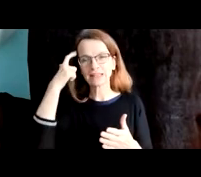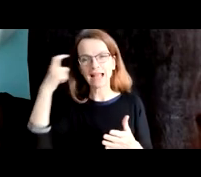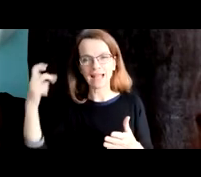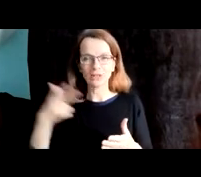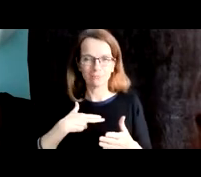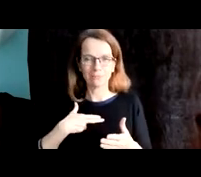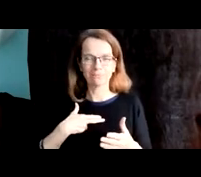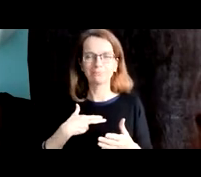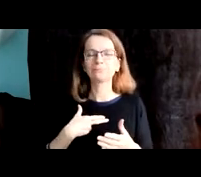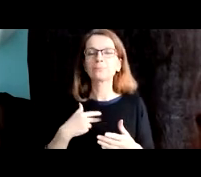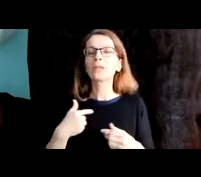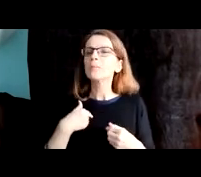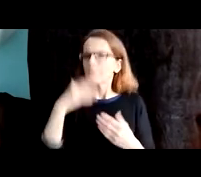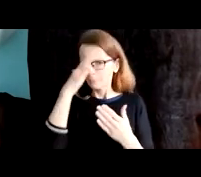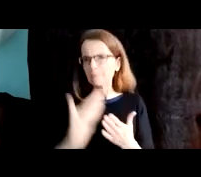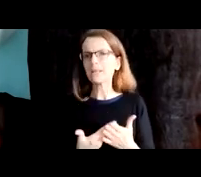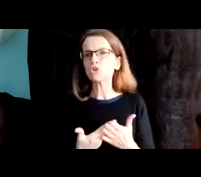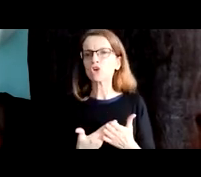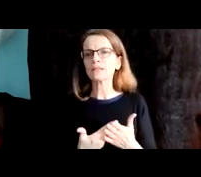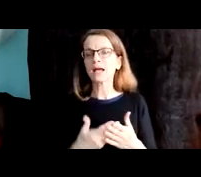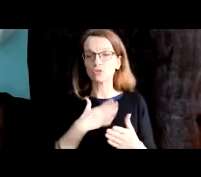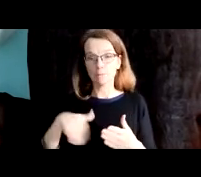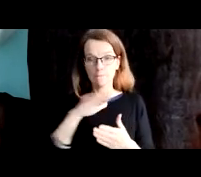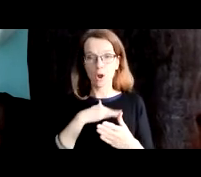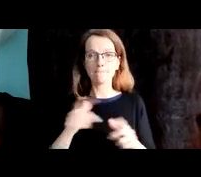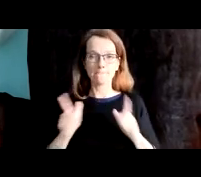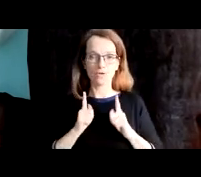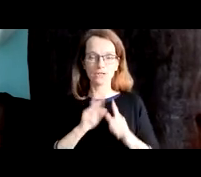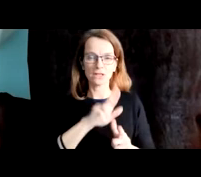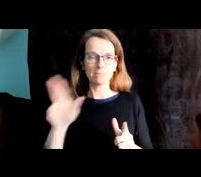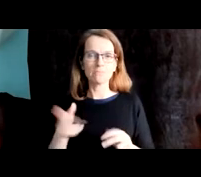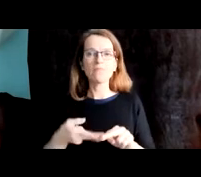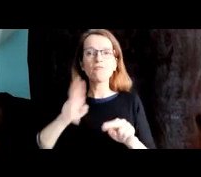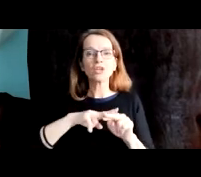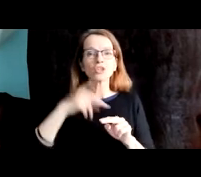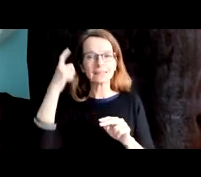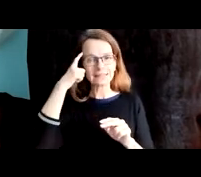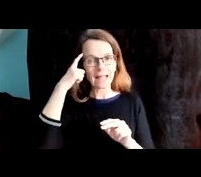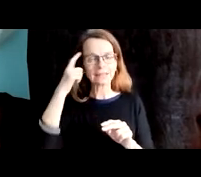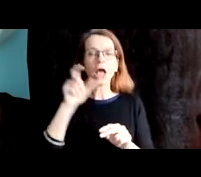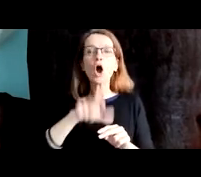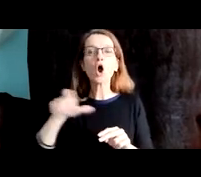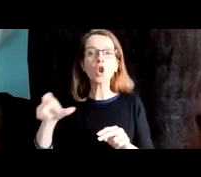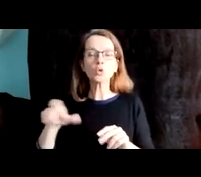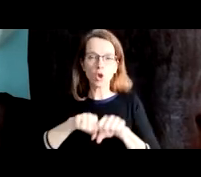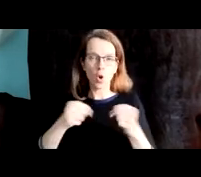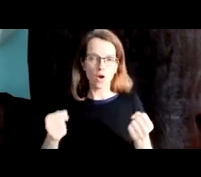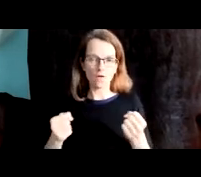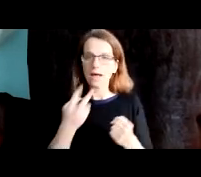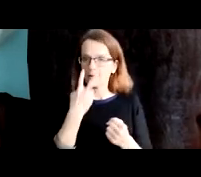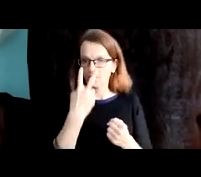Prepričana sem, da če bi imeli vsi moji profesori več znanja o ljudeh z okvaro vida, bi bila tudi moja pot prav gotovo